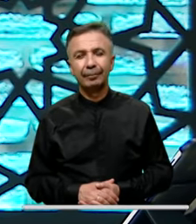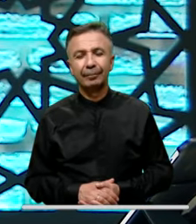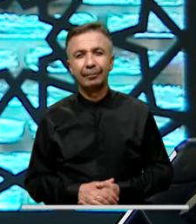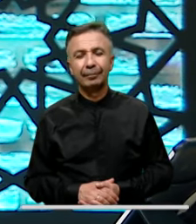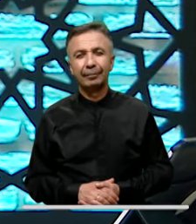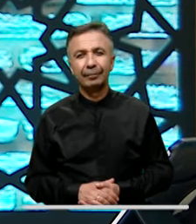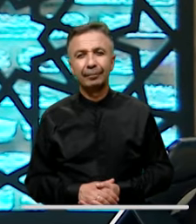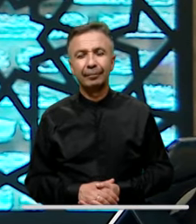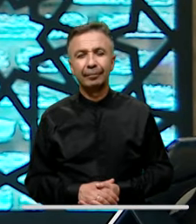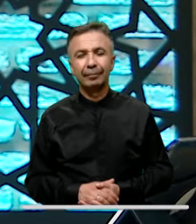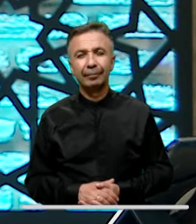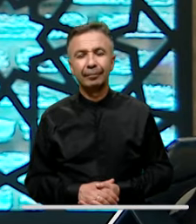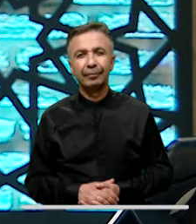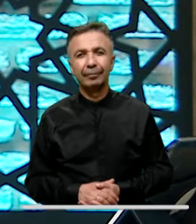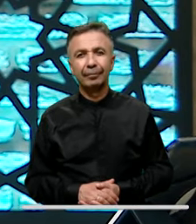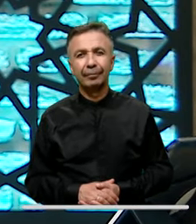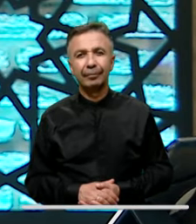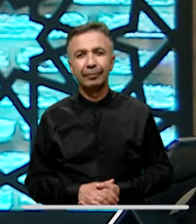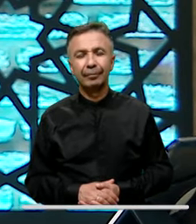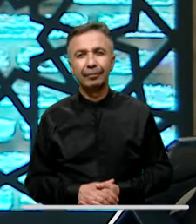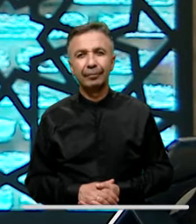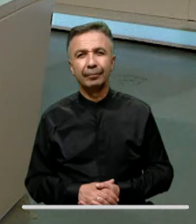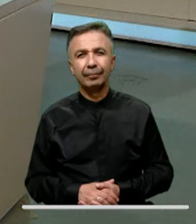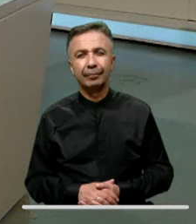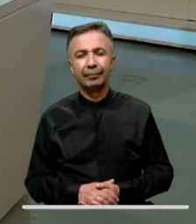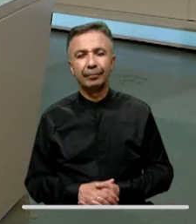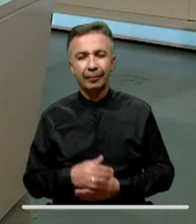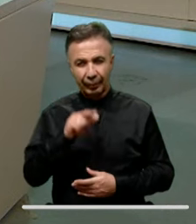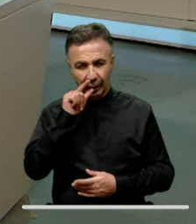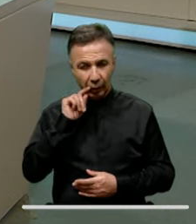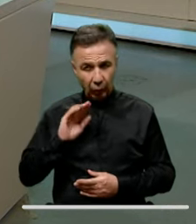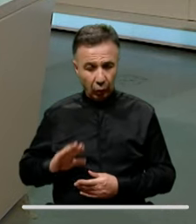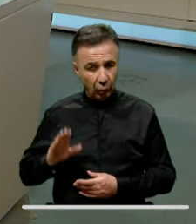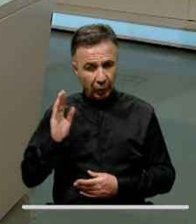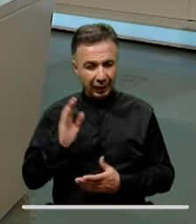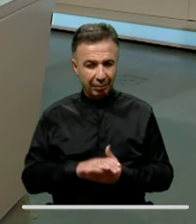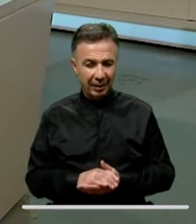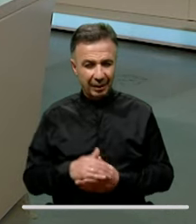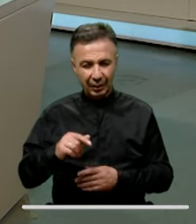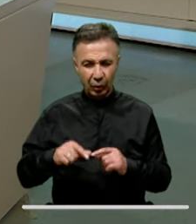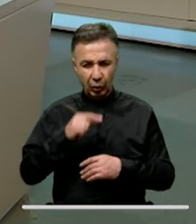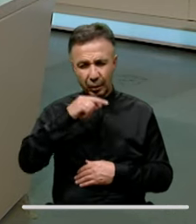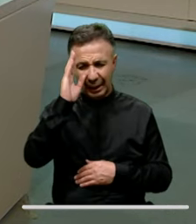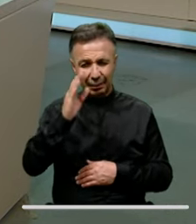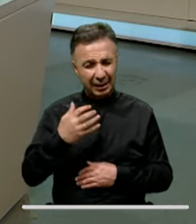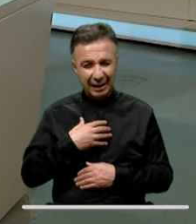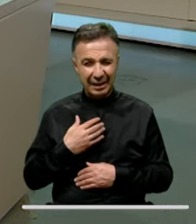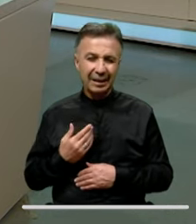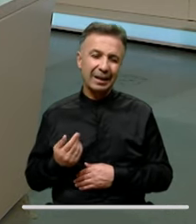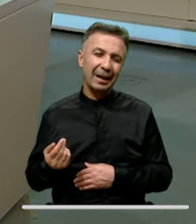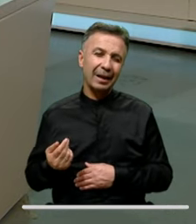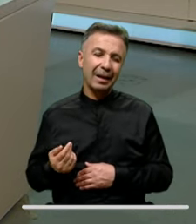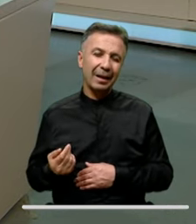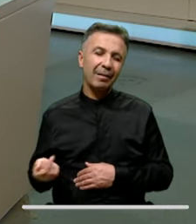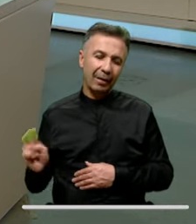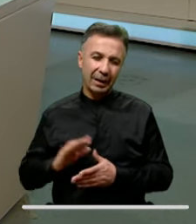doğmuş artık? O hali hissetti mi? Ne oldu? Oğlu gitmiş. Kendisi vefat etmiş. Bir gıyabi cenaze